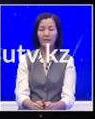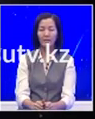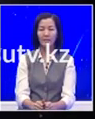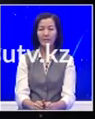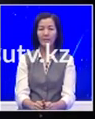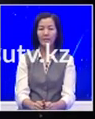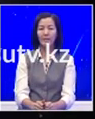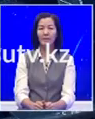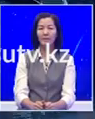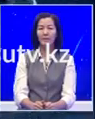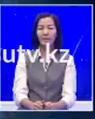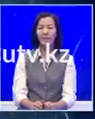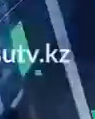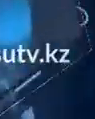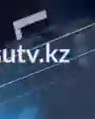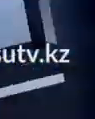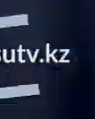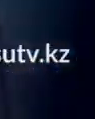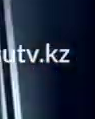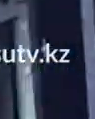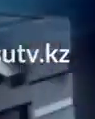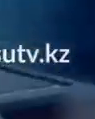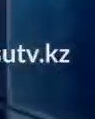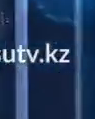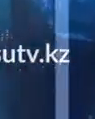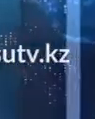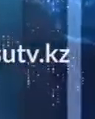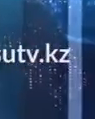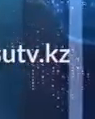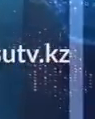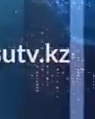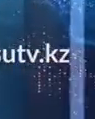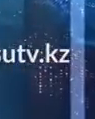Камшат Мухаммеджан, Қайрат Қазтұрғанов, Жетісу арнасы, Талдықорған.